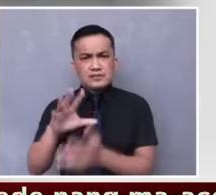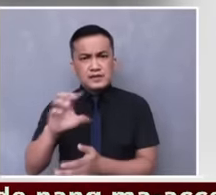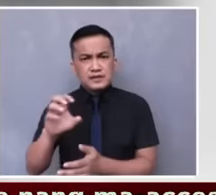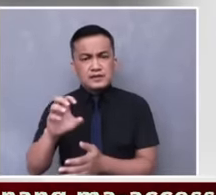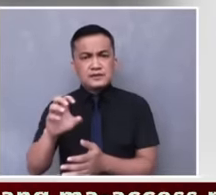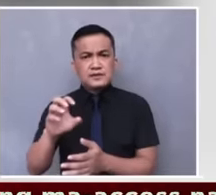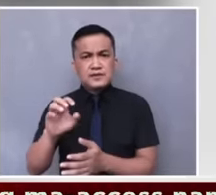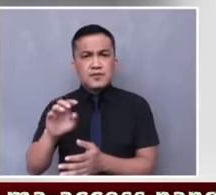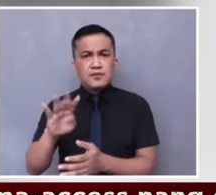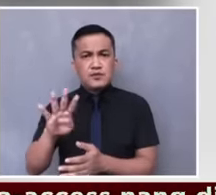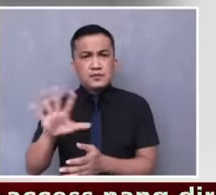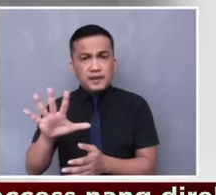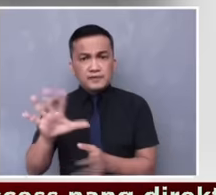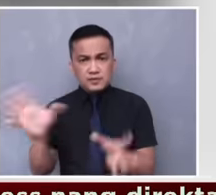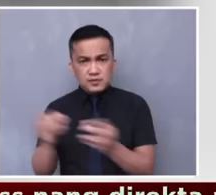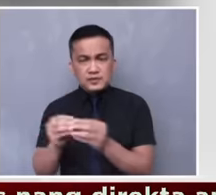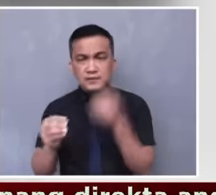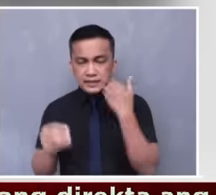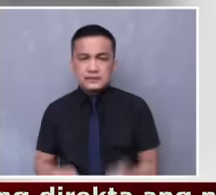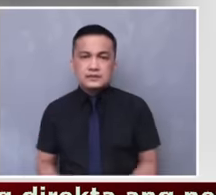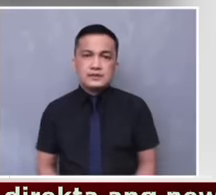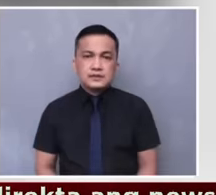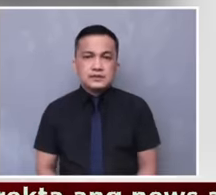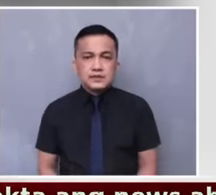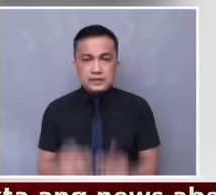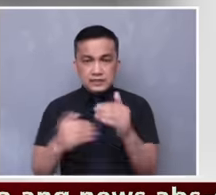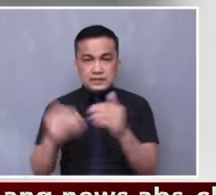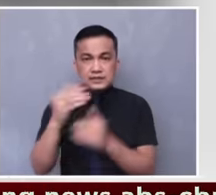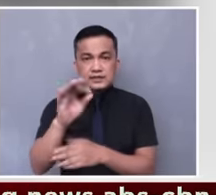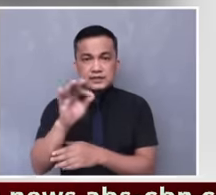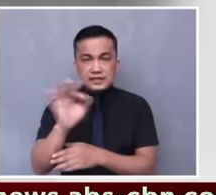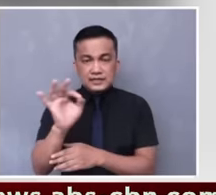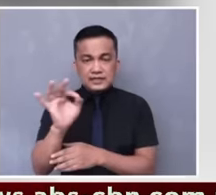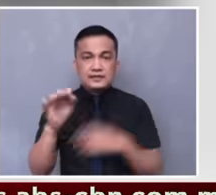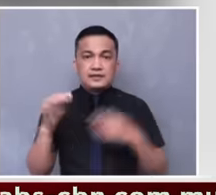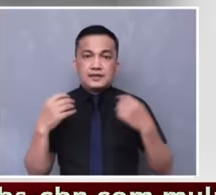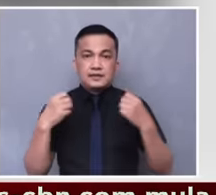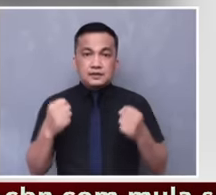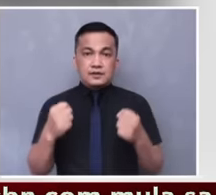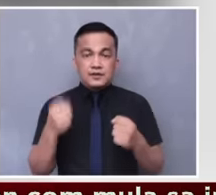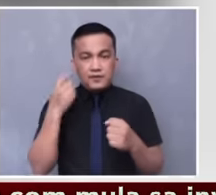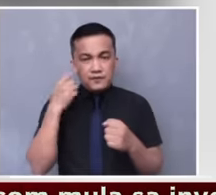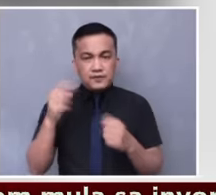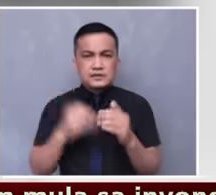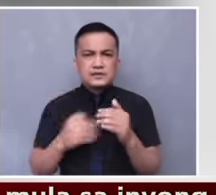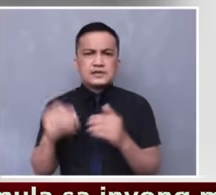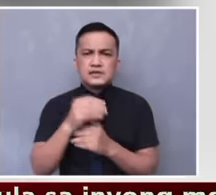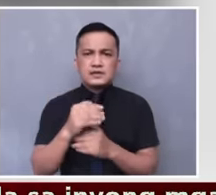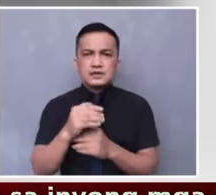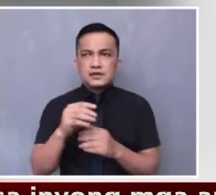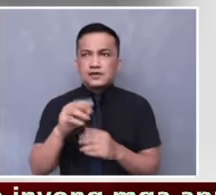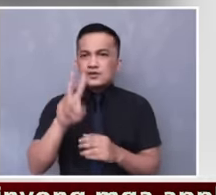48,545 na kabuuang bilang, habang mahigit 900 ang naka-recover para sa higit na